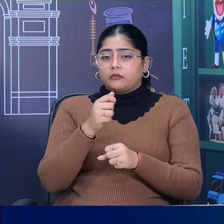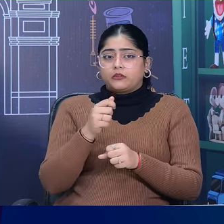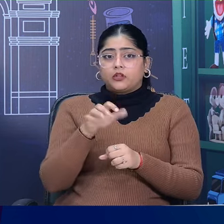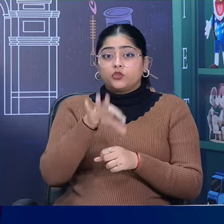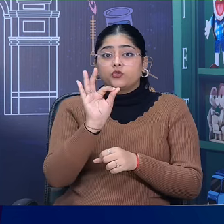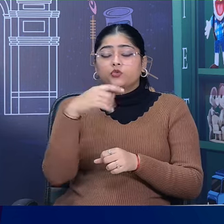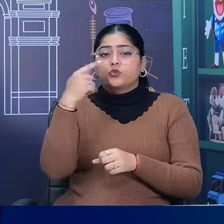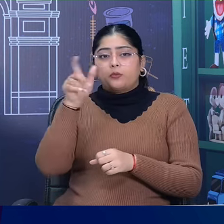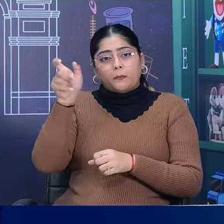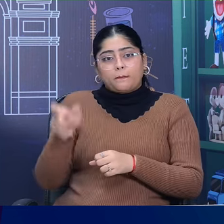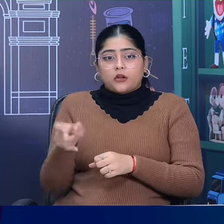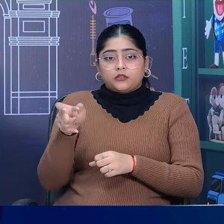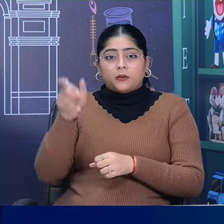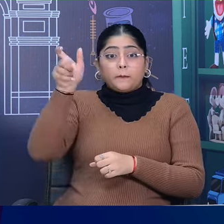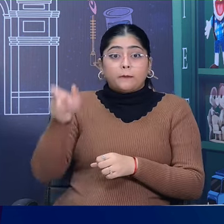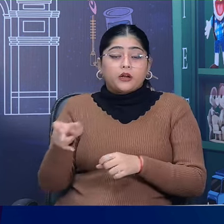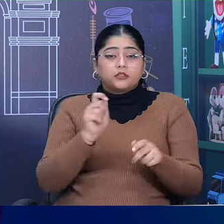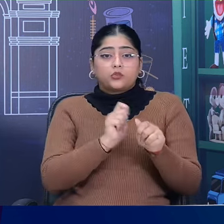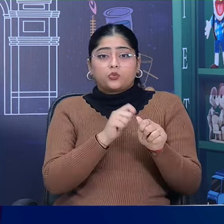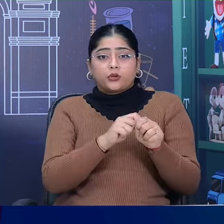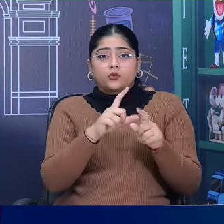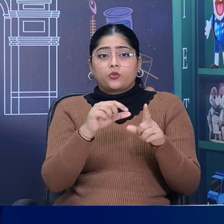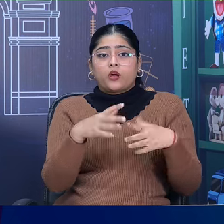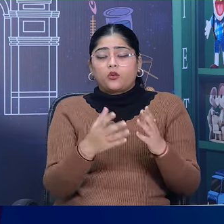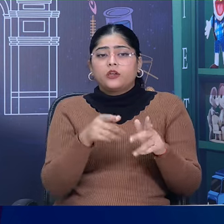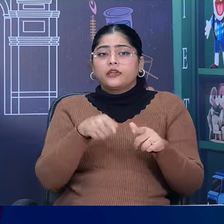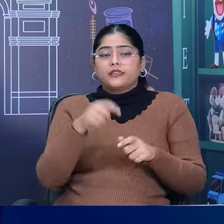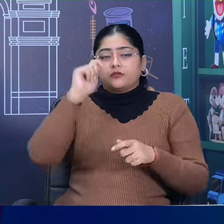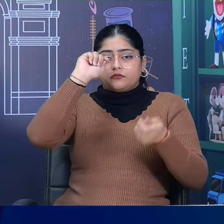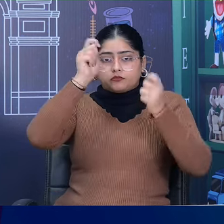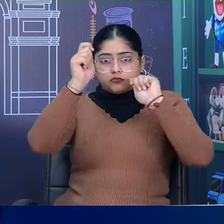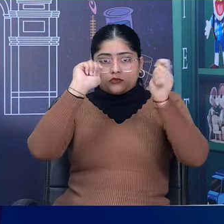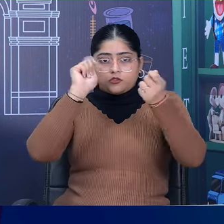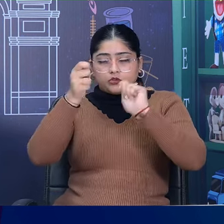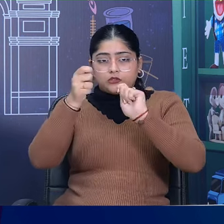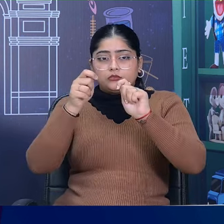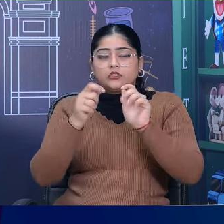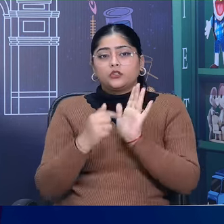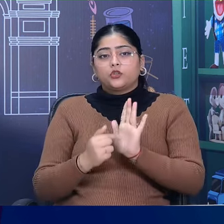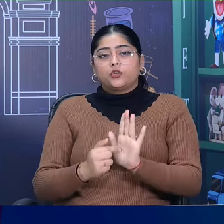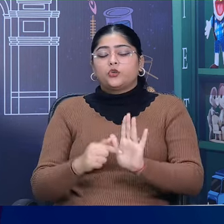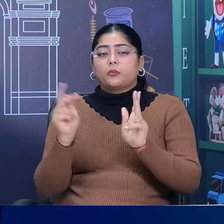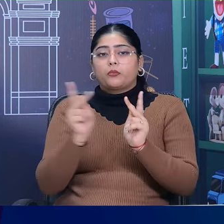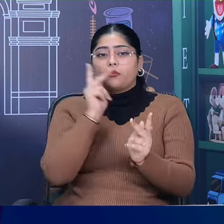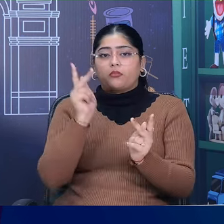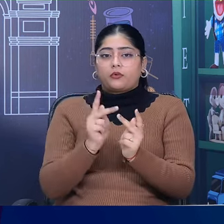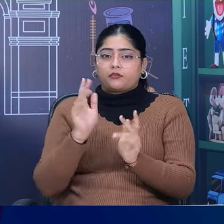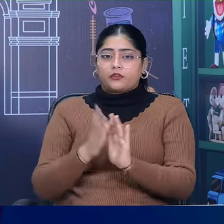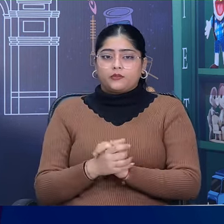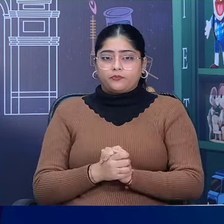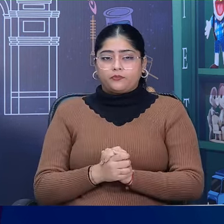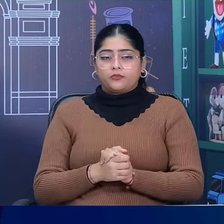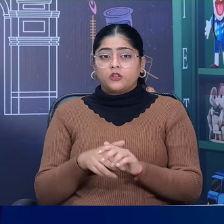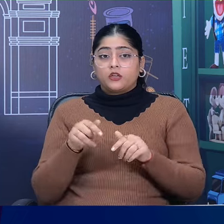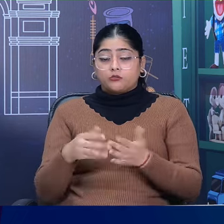तरीके से उससे काम करवा सकते हैं तो यह रोल प्ले जो मेथड है इस टॉपिक को समझाने के लिए सबसे उन्नत तरीका है जिसमें बच्चों